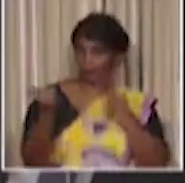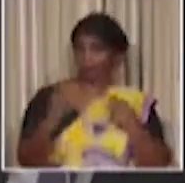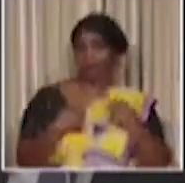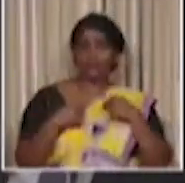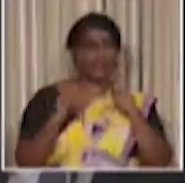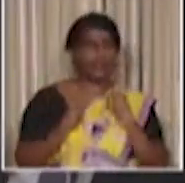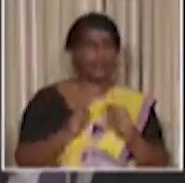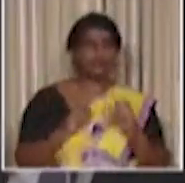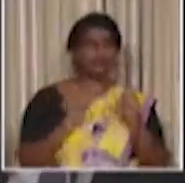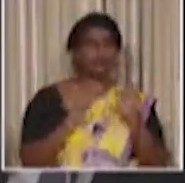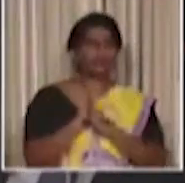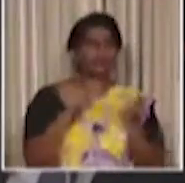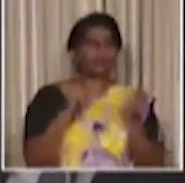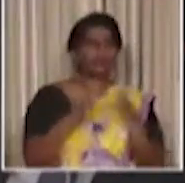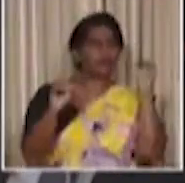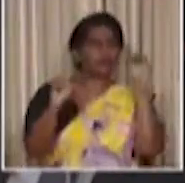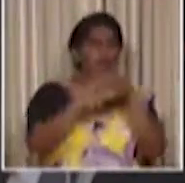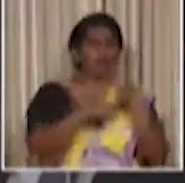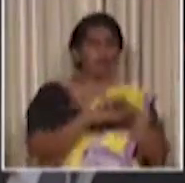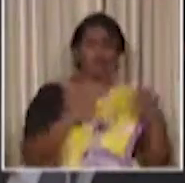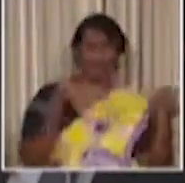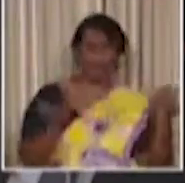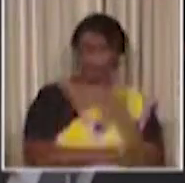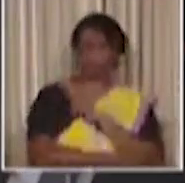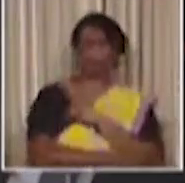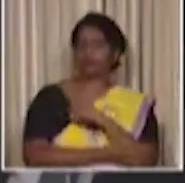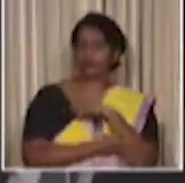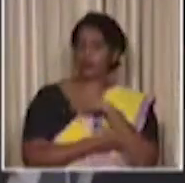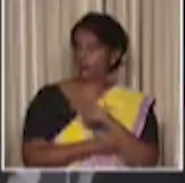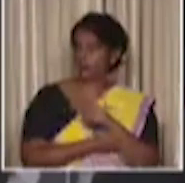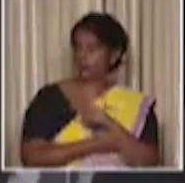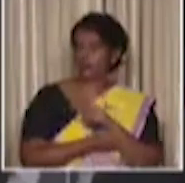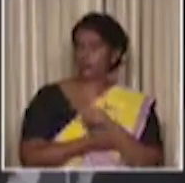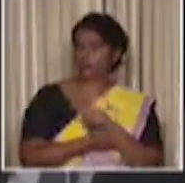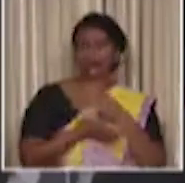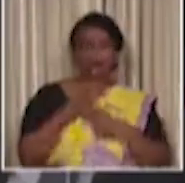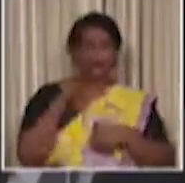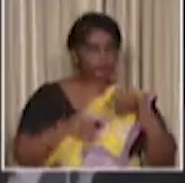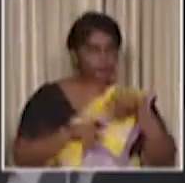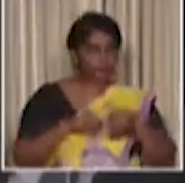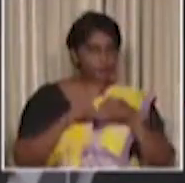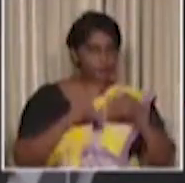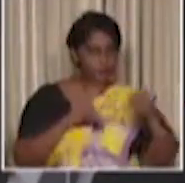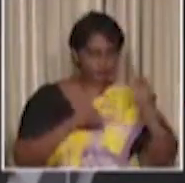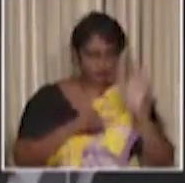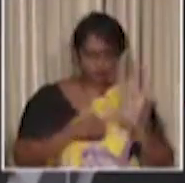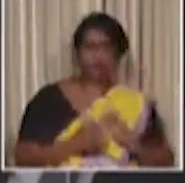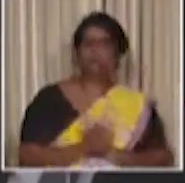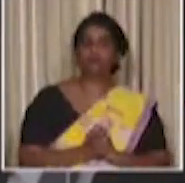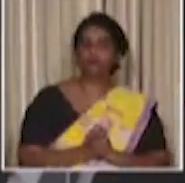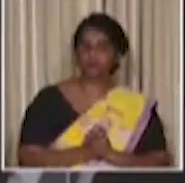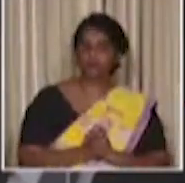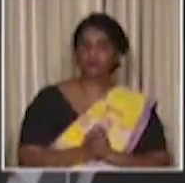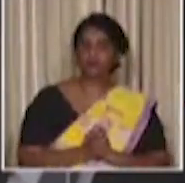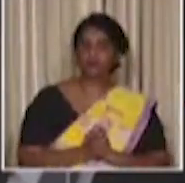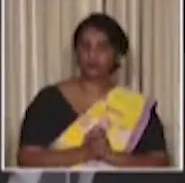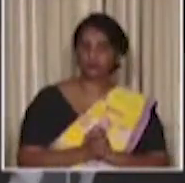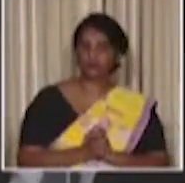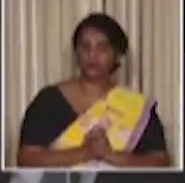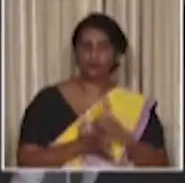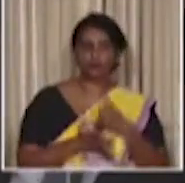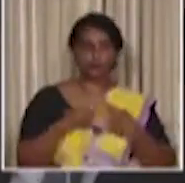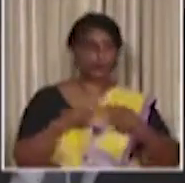ඇයි මේවා පත් කරලා ඉවර කරන්න ඇති කියලා. ඉති මැතිවරණය පවත්වන නිසා මම